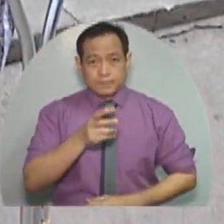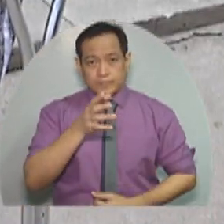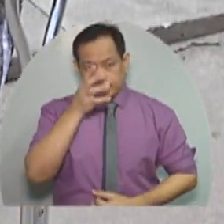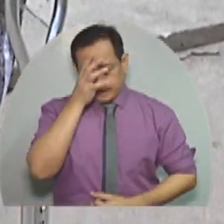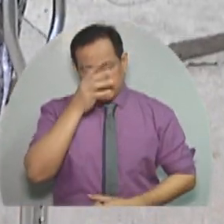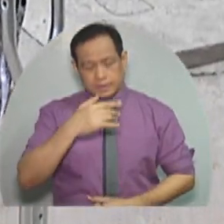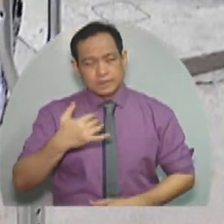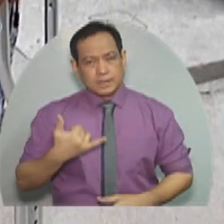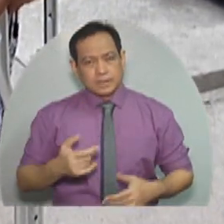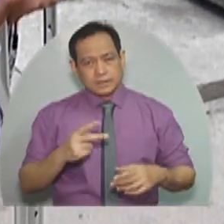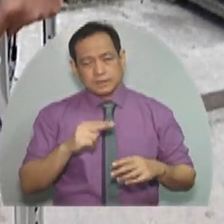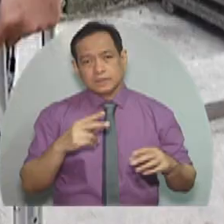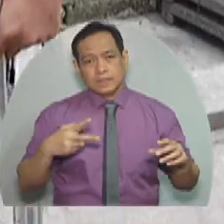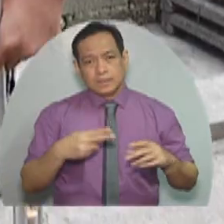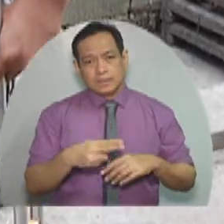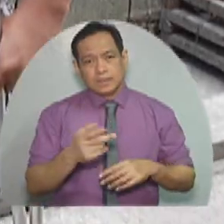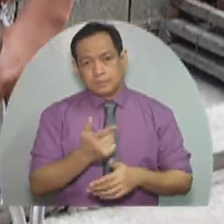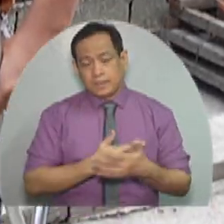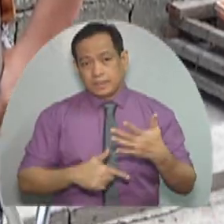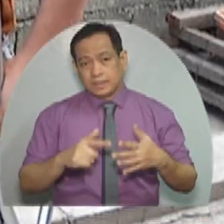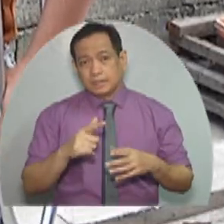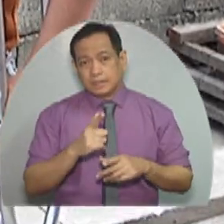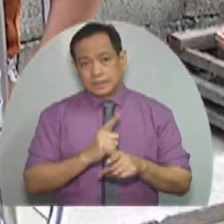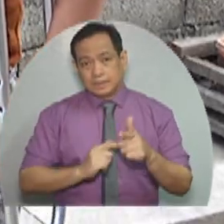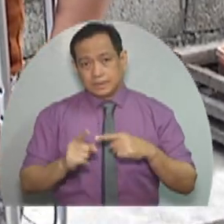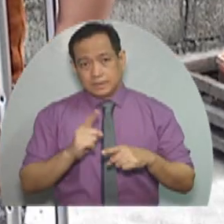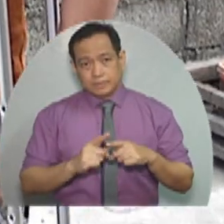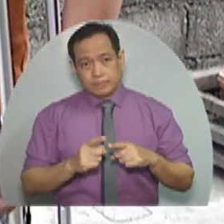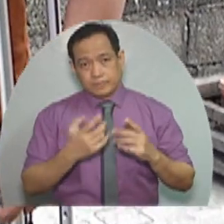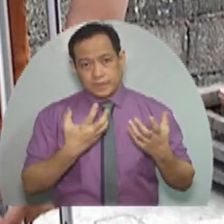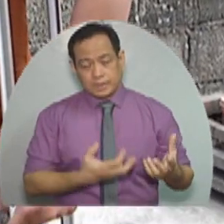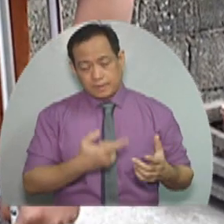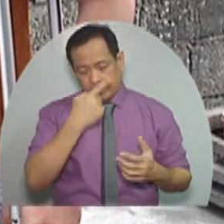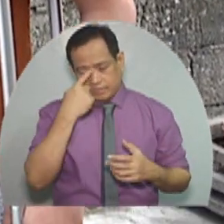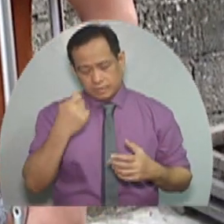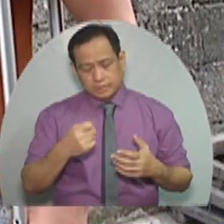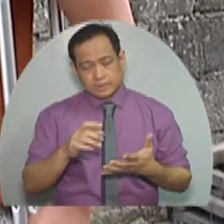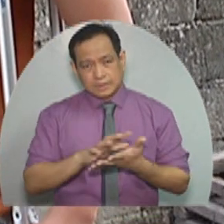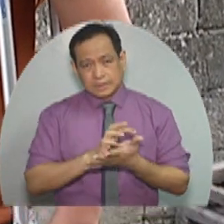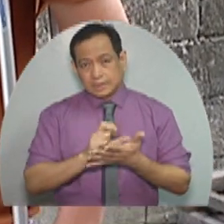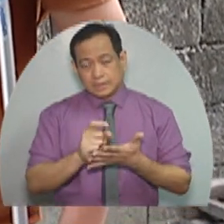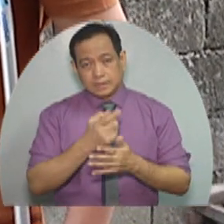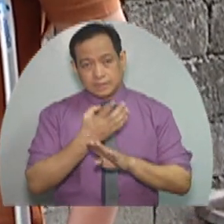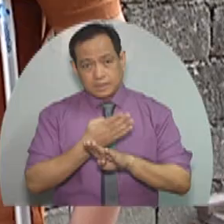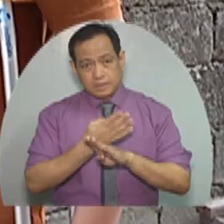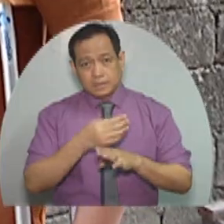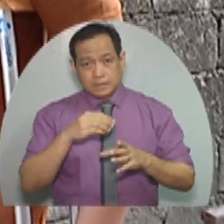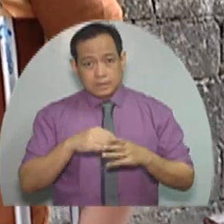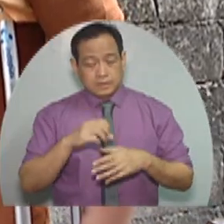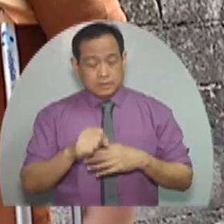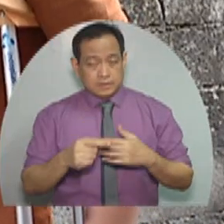Sa ngayon, kinakailangan putulin naman ang bahagi ng kanyang hita na naiwan na mamaga dahil bulok na raw ang buto sa loob